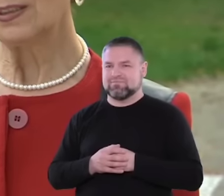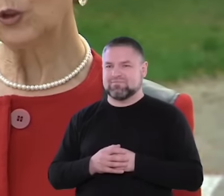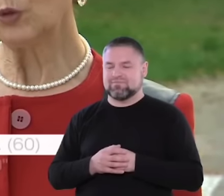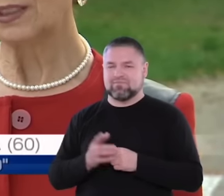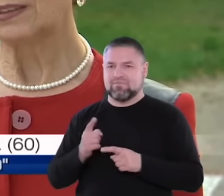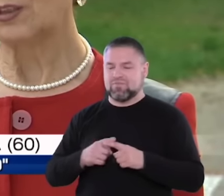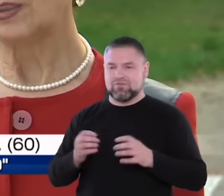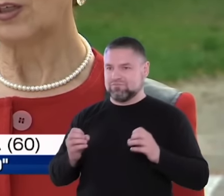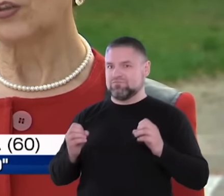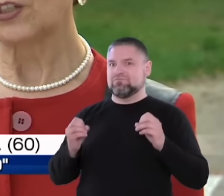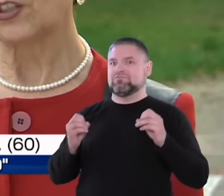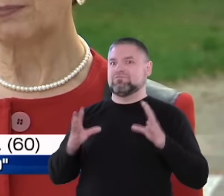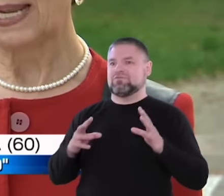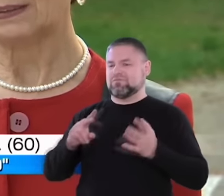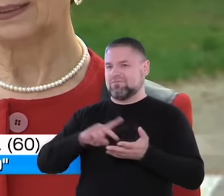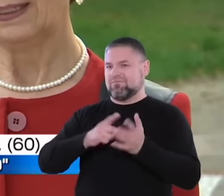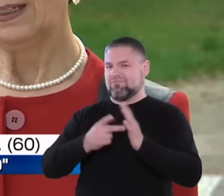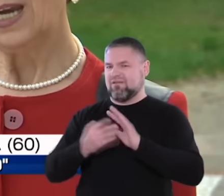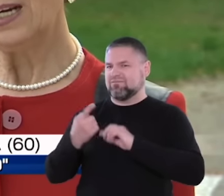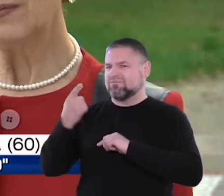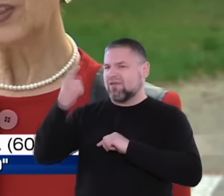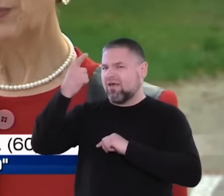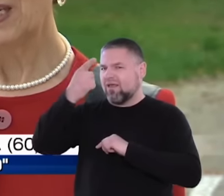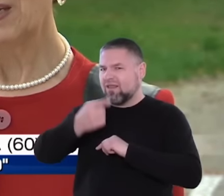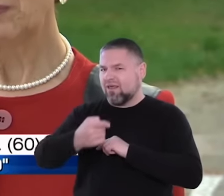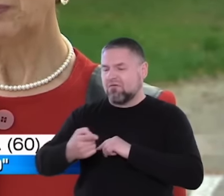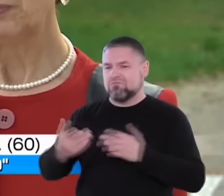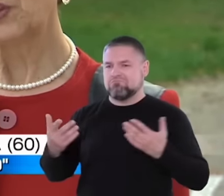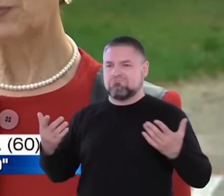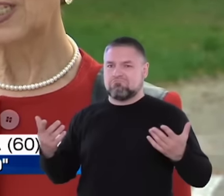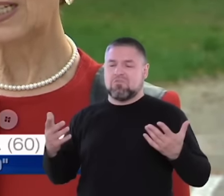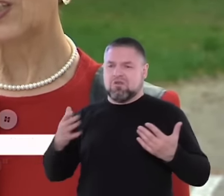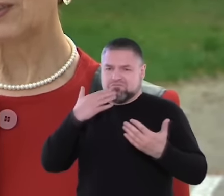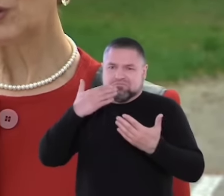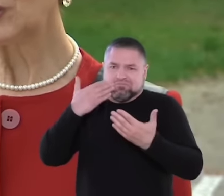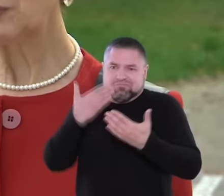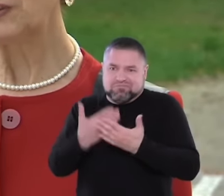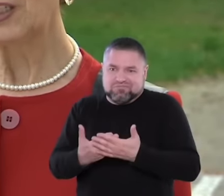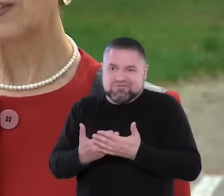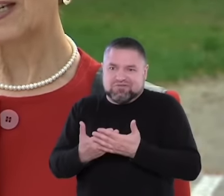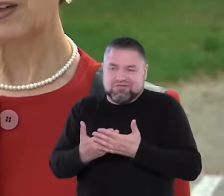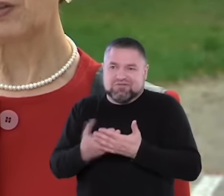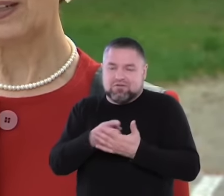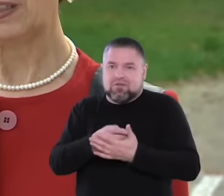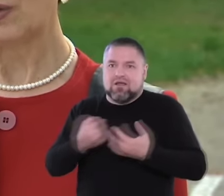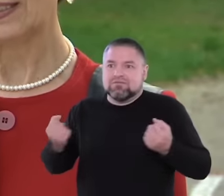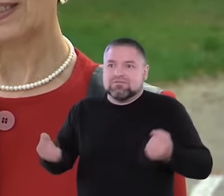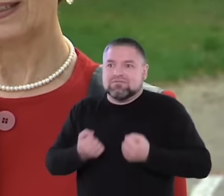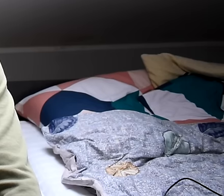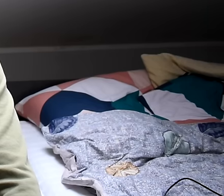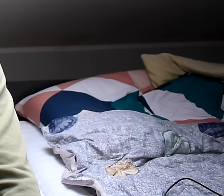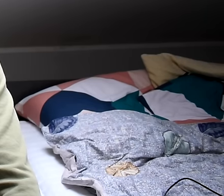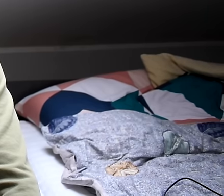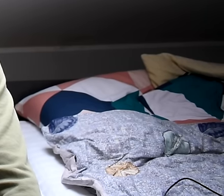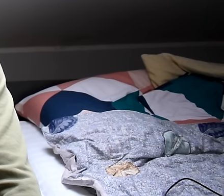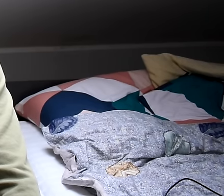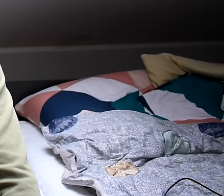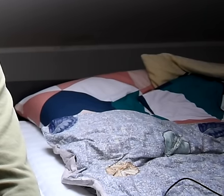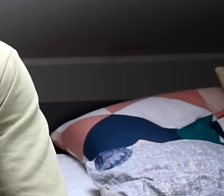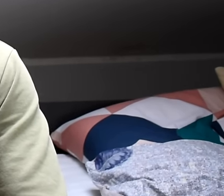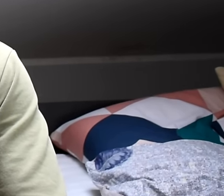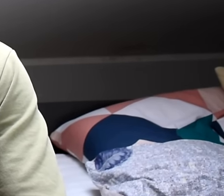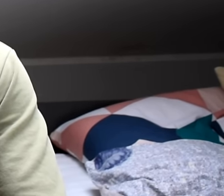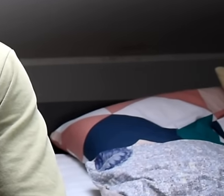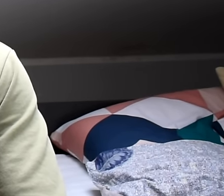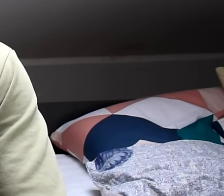Trochę zaskoczyły mnie te jego dalekosiężne plany. Ale w sumie muszę przyznać, że słodko mnie to jego zaangażowanie łechce. Ja nie znam takich